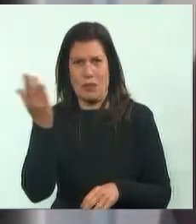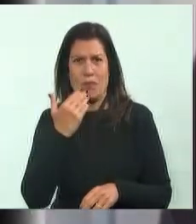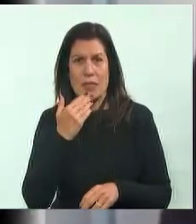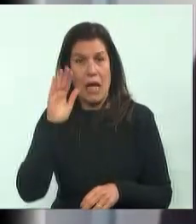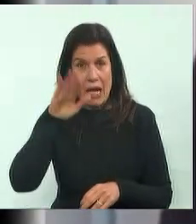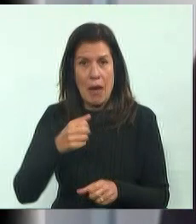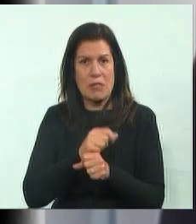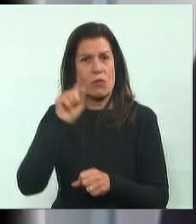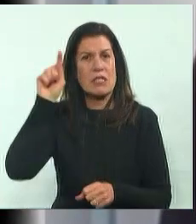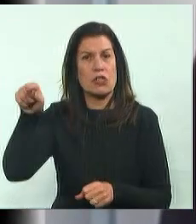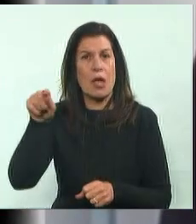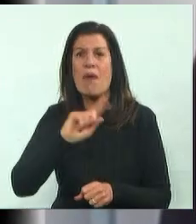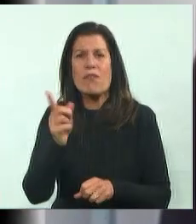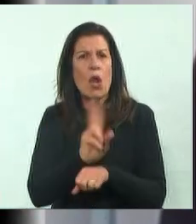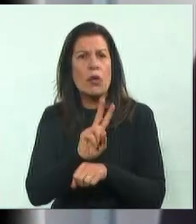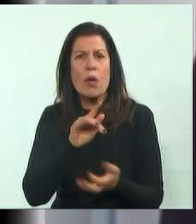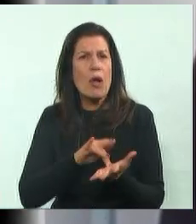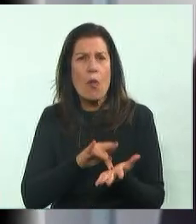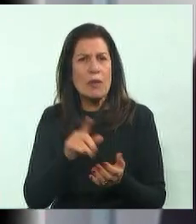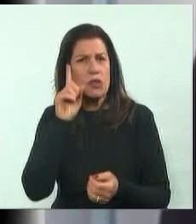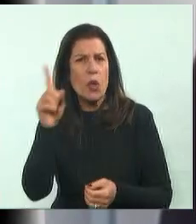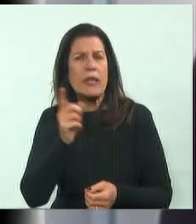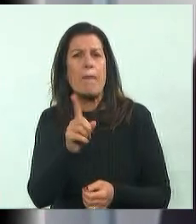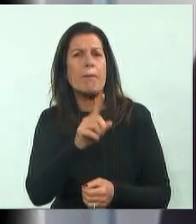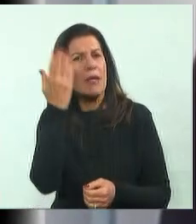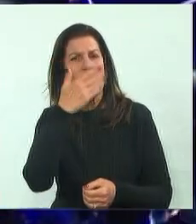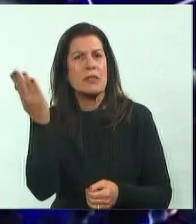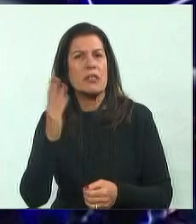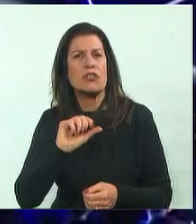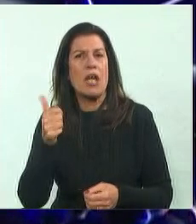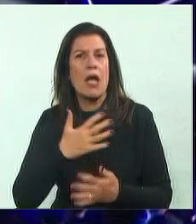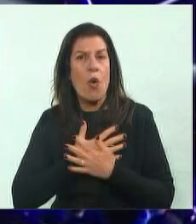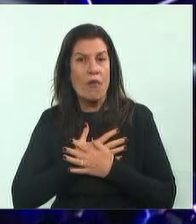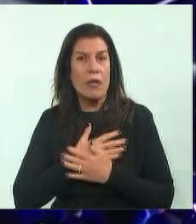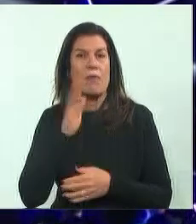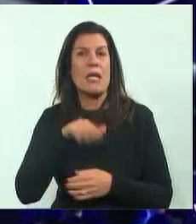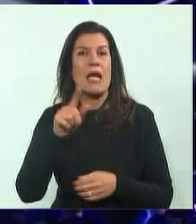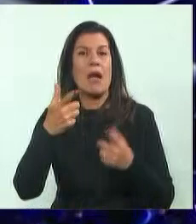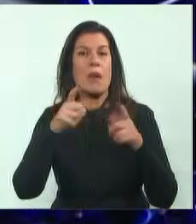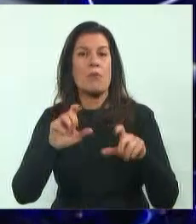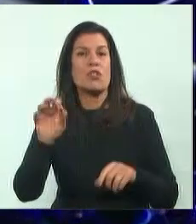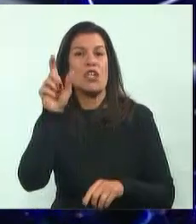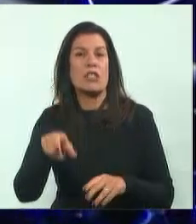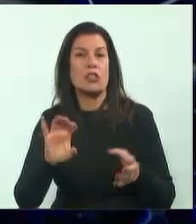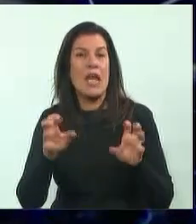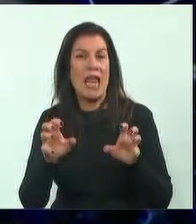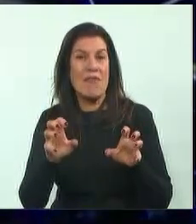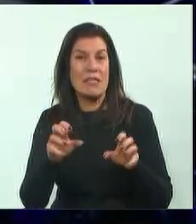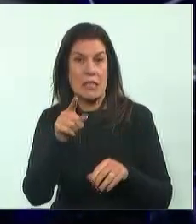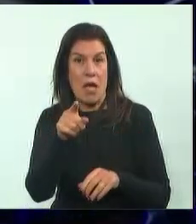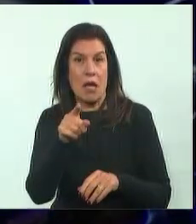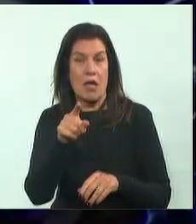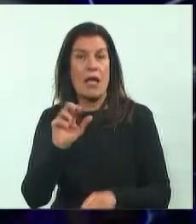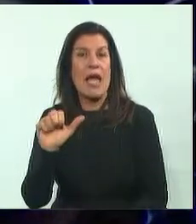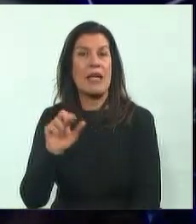בידי נוכלים מקומיים שיודעים מי הם הסלבס שאנחנו הכי אוהבים. כך גם הפוסט של איש הטלוויזיה, ארז טל. זה הבנתי שגם